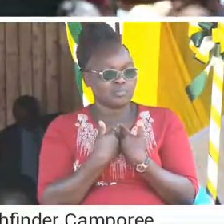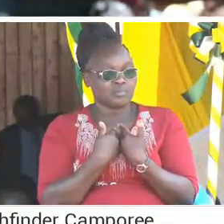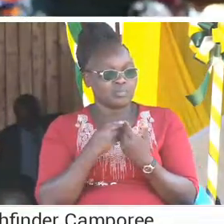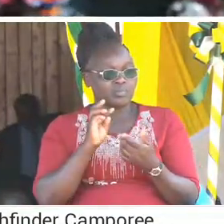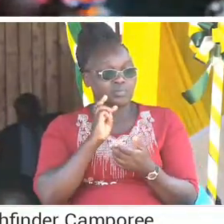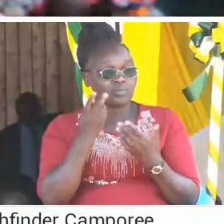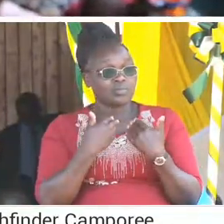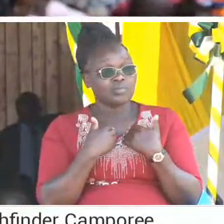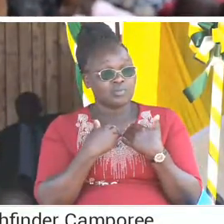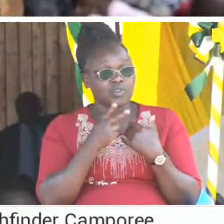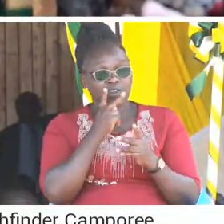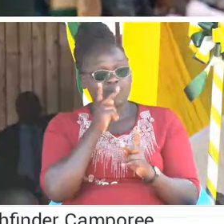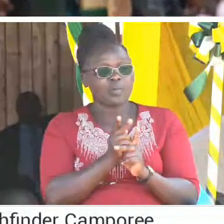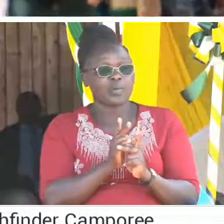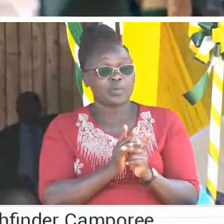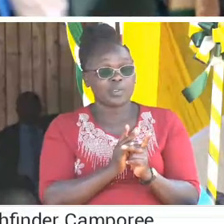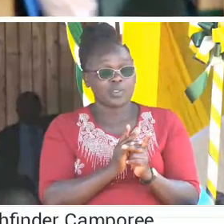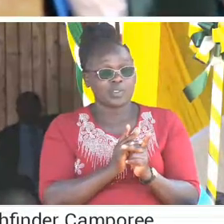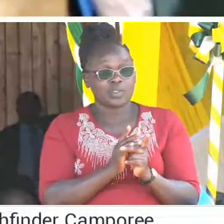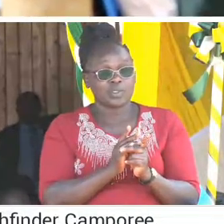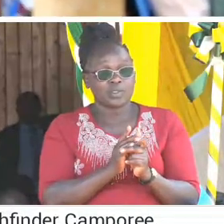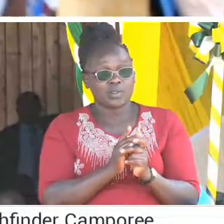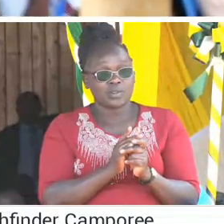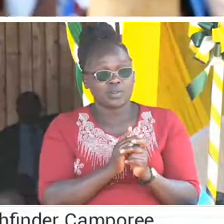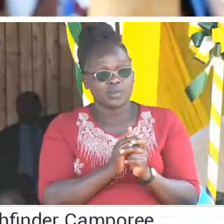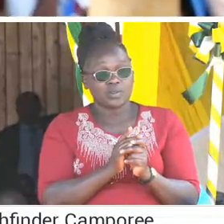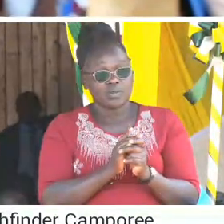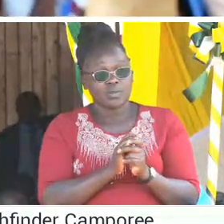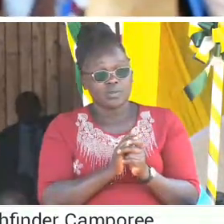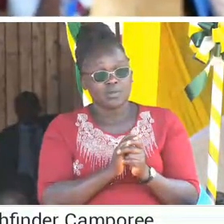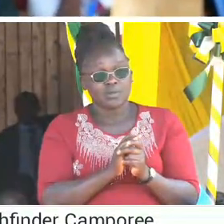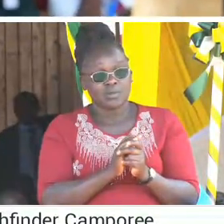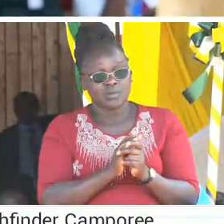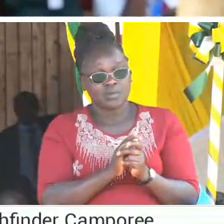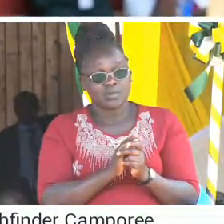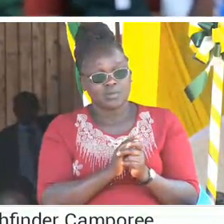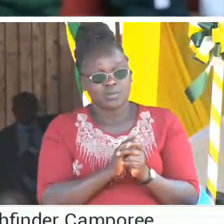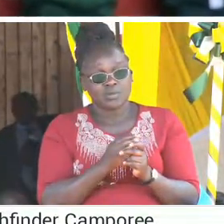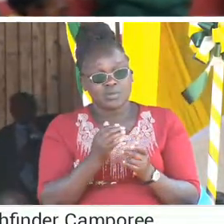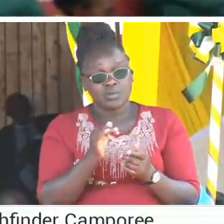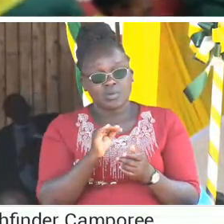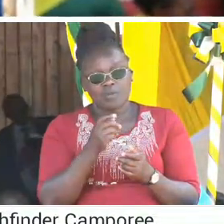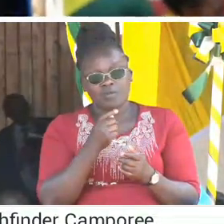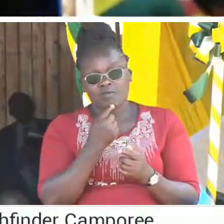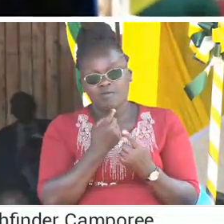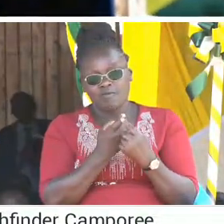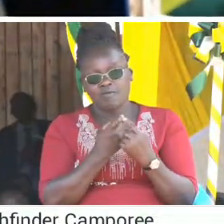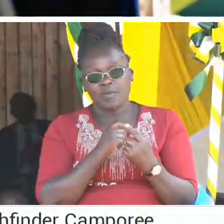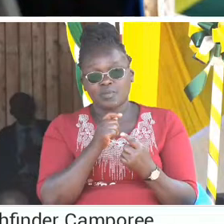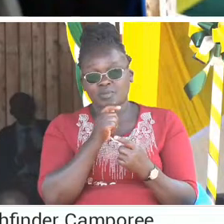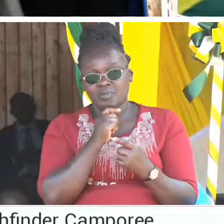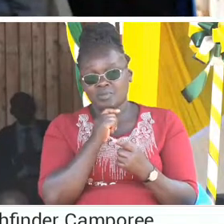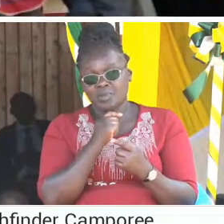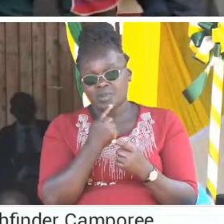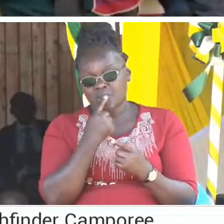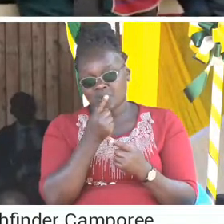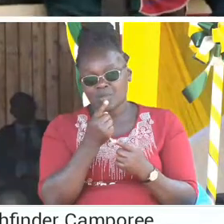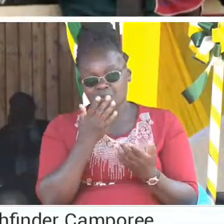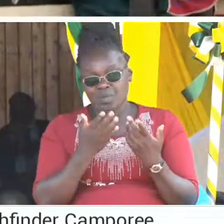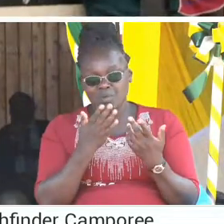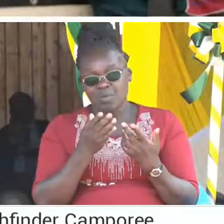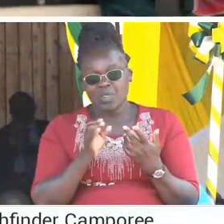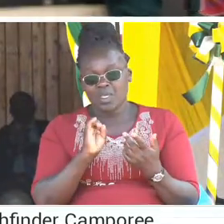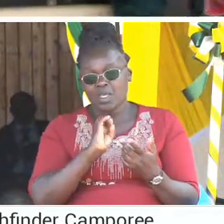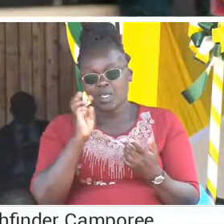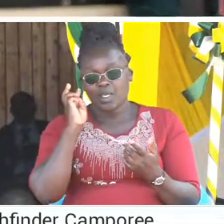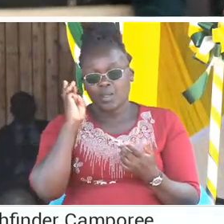promise, na mtanisamehe, mimi ni Mtanzania na Kiswahili kwetu ndo lugha ya taifa. tena lugha rasmi. Kwa hiyo nitatumia Kiswahili